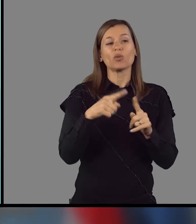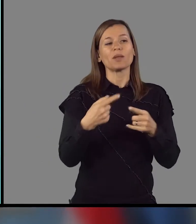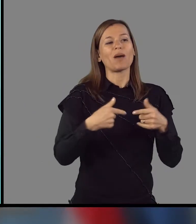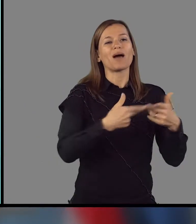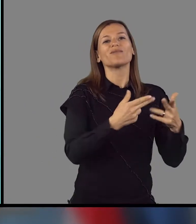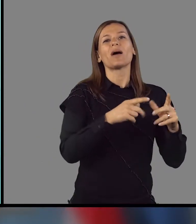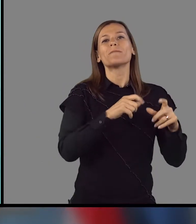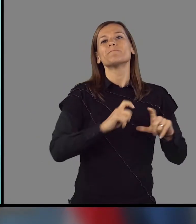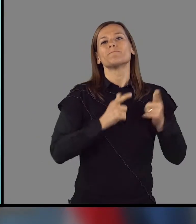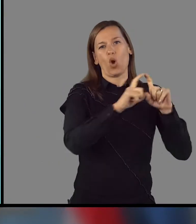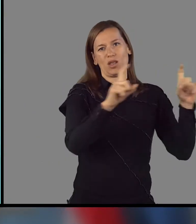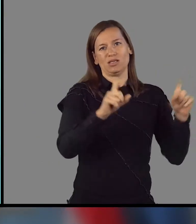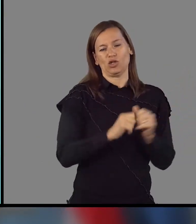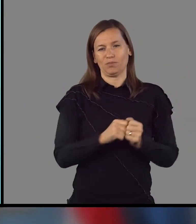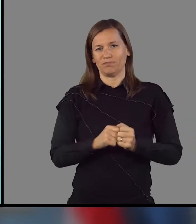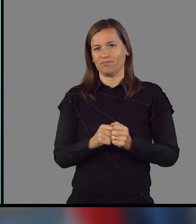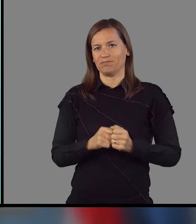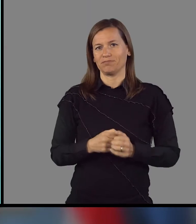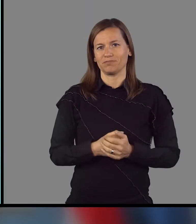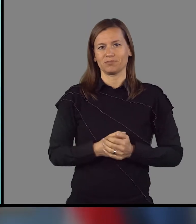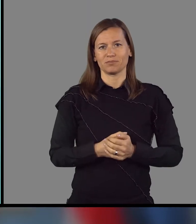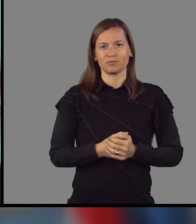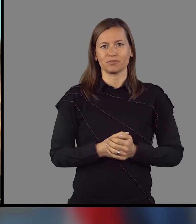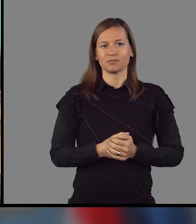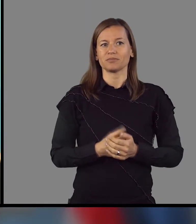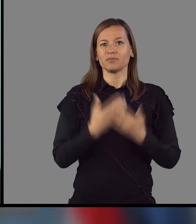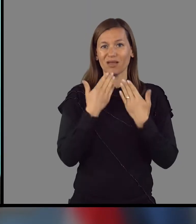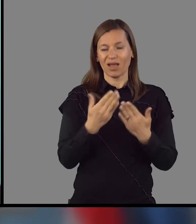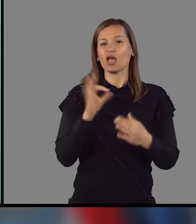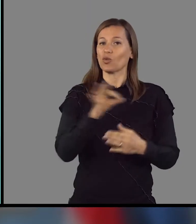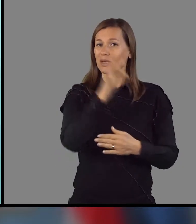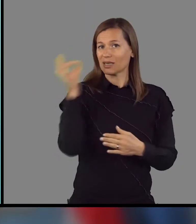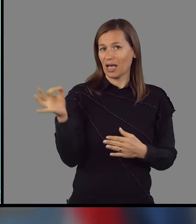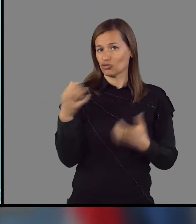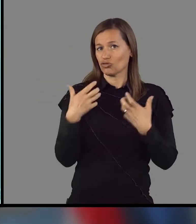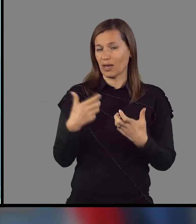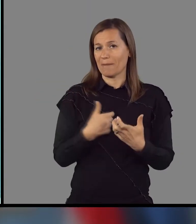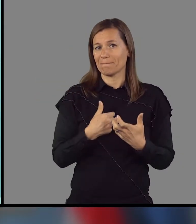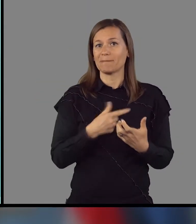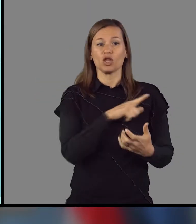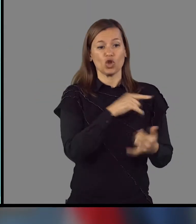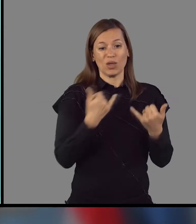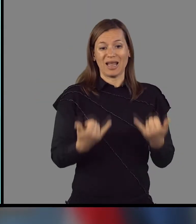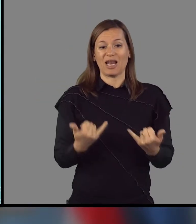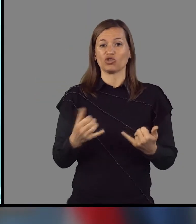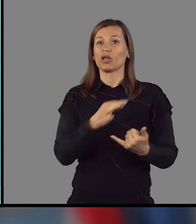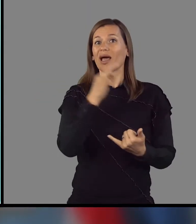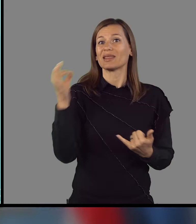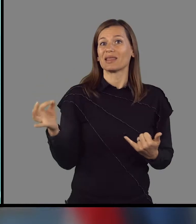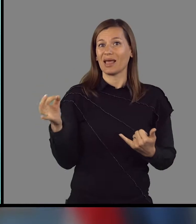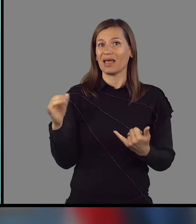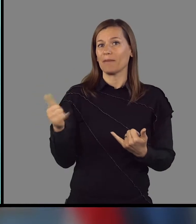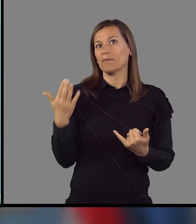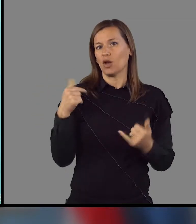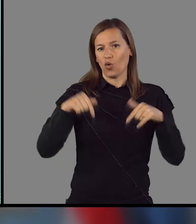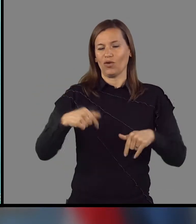začetka, hospitalizirali. Zdaj bi pa še mogoče kolegica Nina Firmet. Hvala lepa. Dober dan želim. Torej, do današnjega